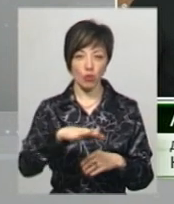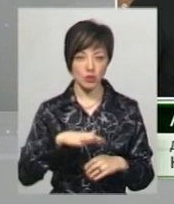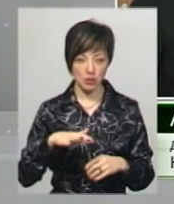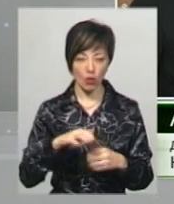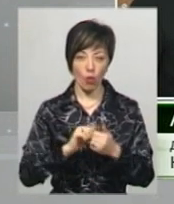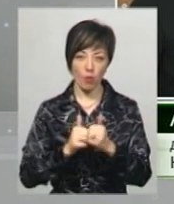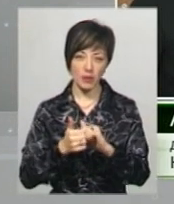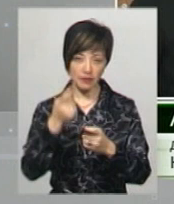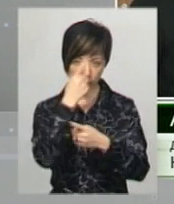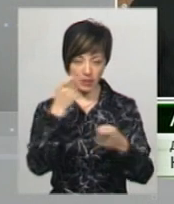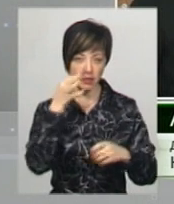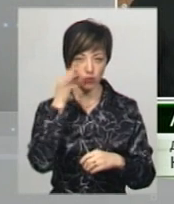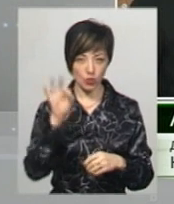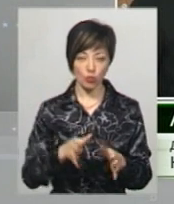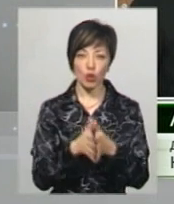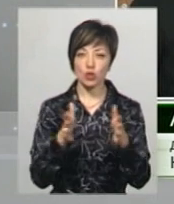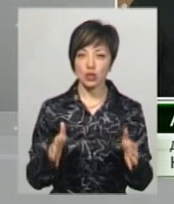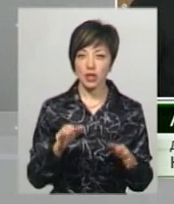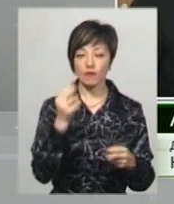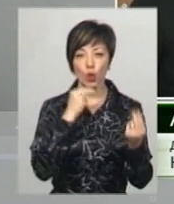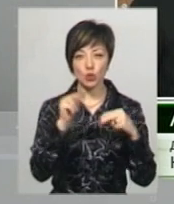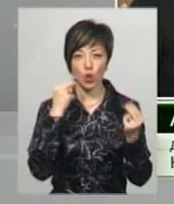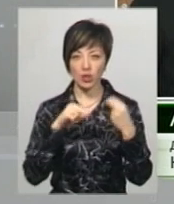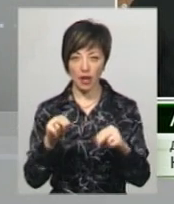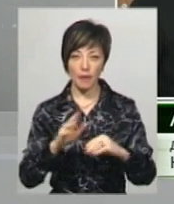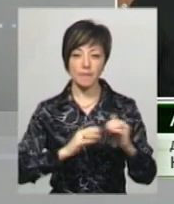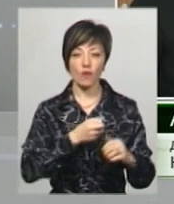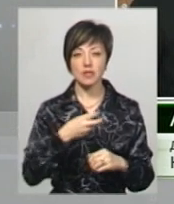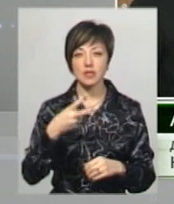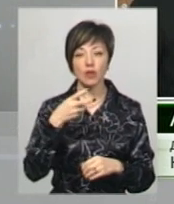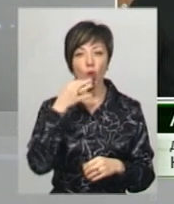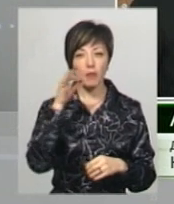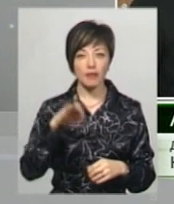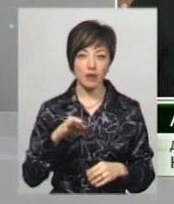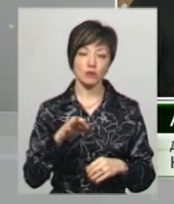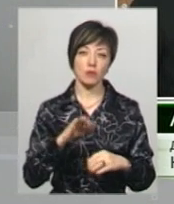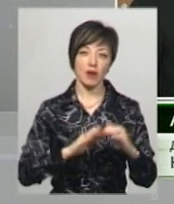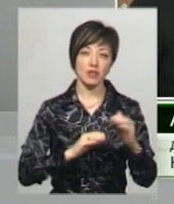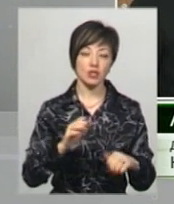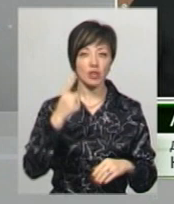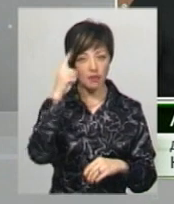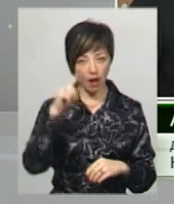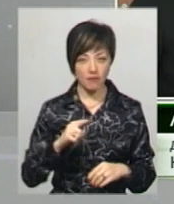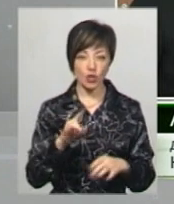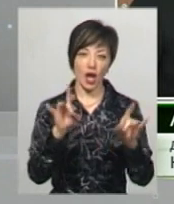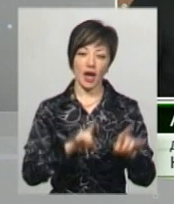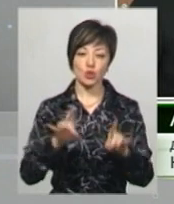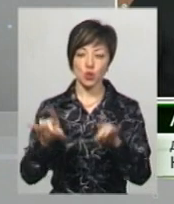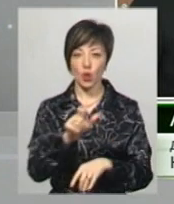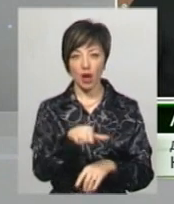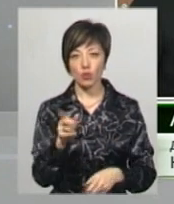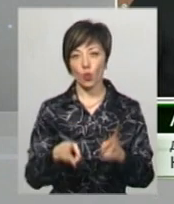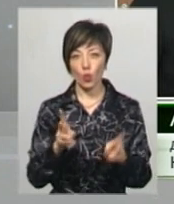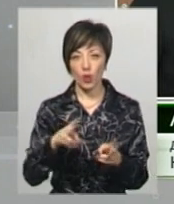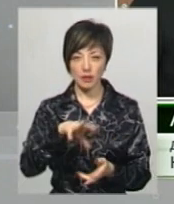обмін інформаційним досвідом, розширення та вдосконалення професійних компетентностей, практичних навичок рестораторів,